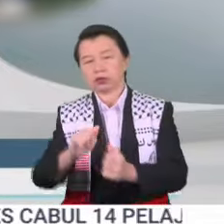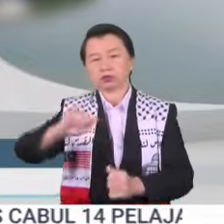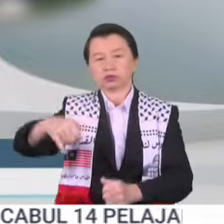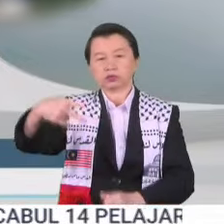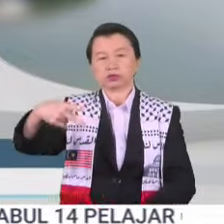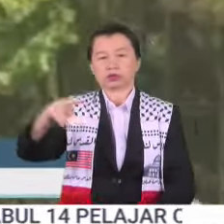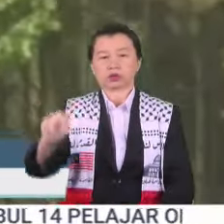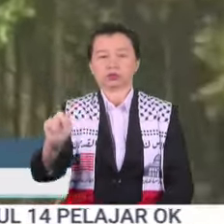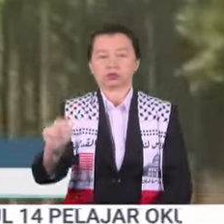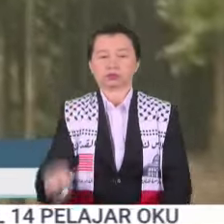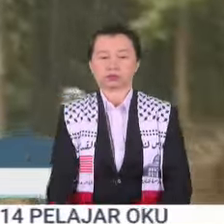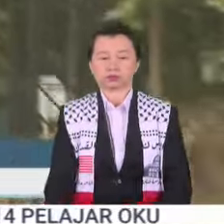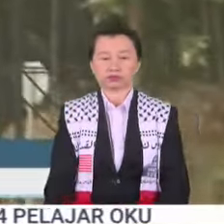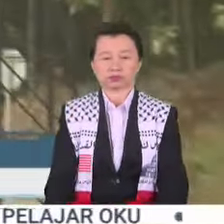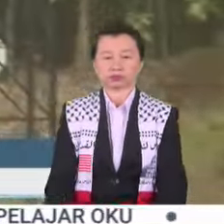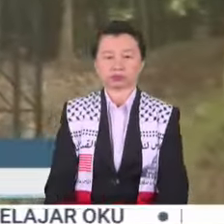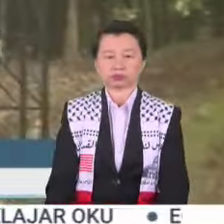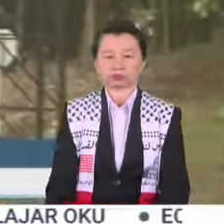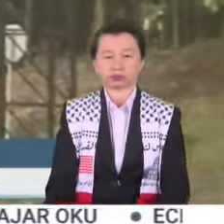JPN.